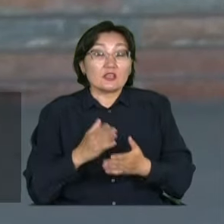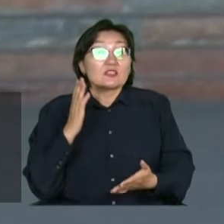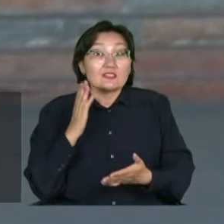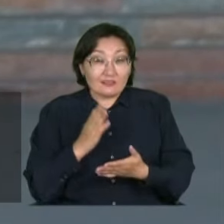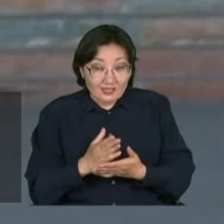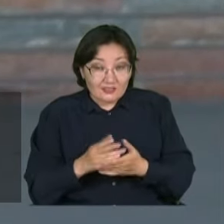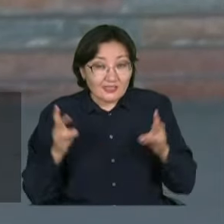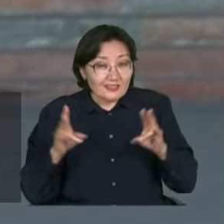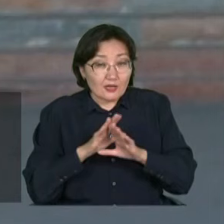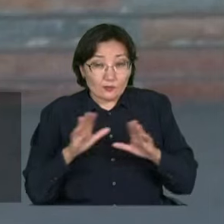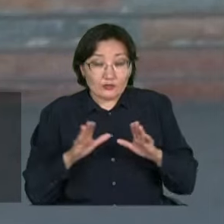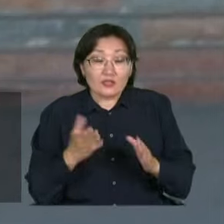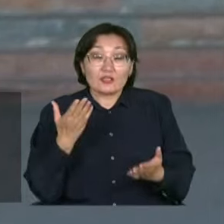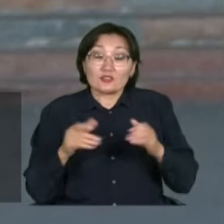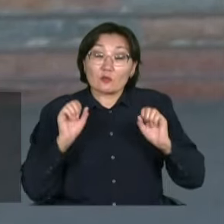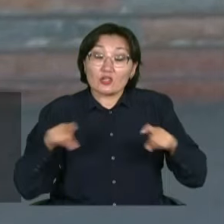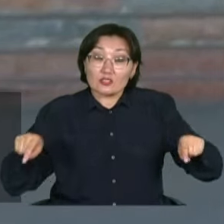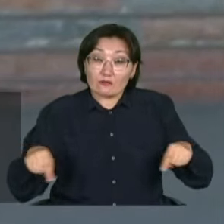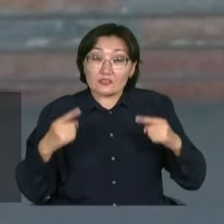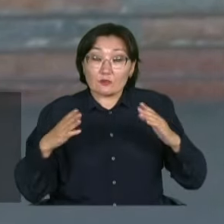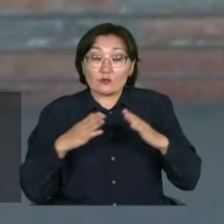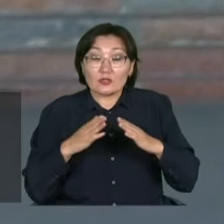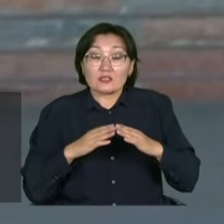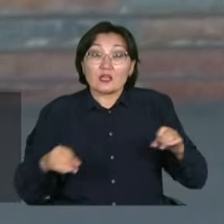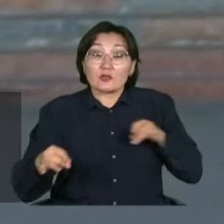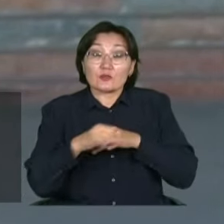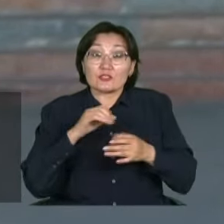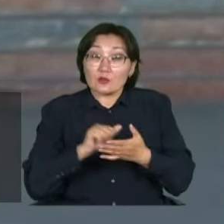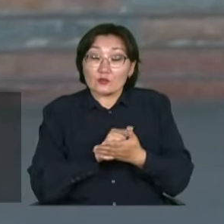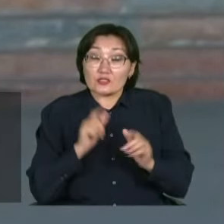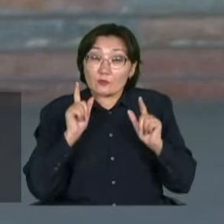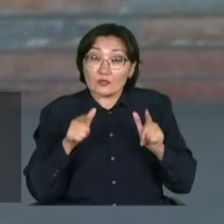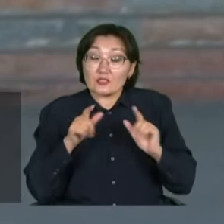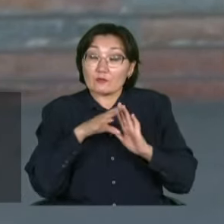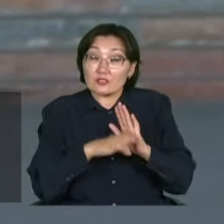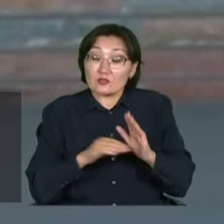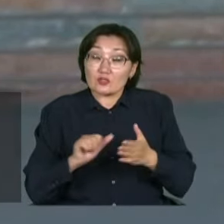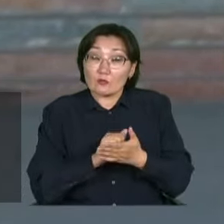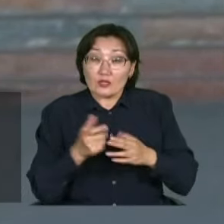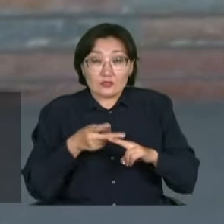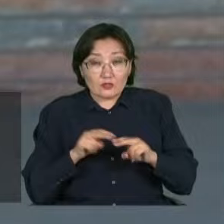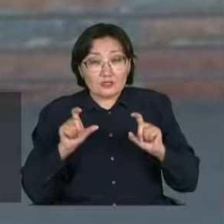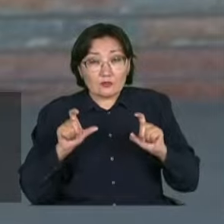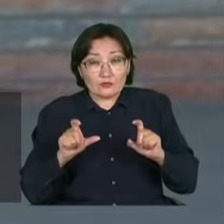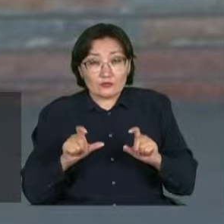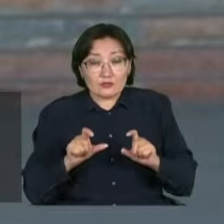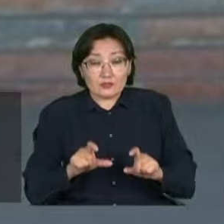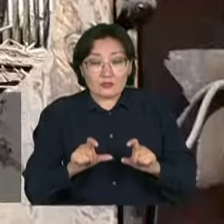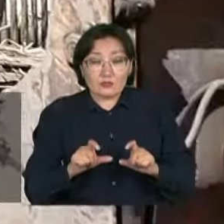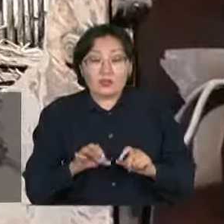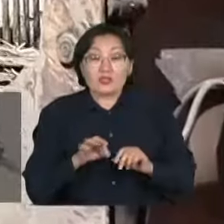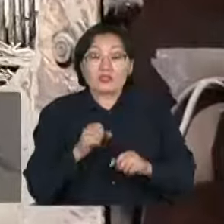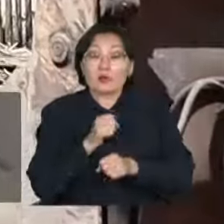не аварийным, то есть подлежит восстановлению, то изготавливается сметная документация, согласно сметной документации, в которой также сидят работа